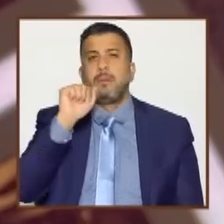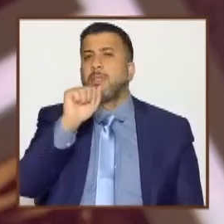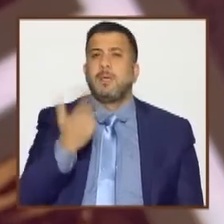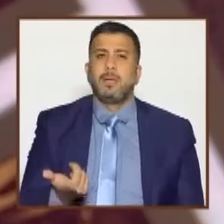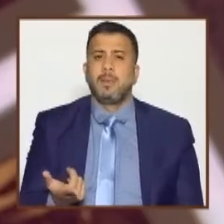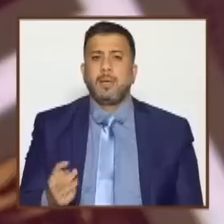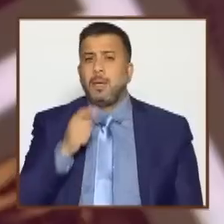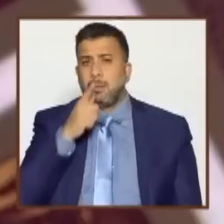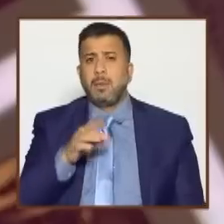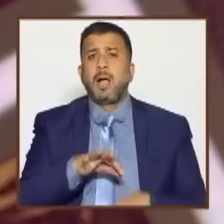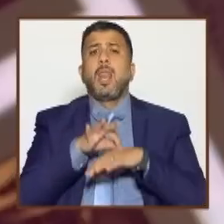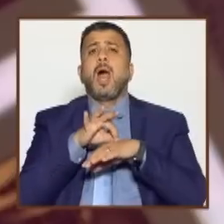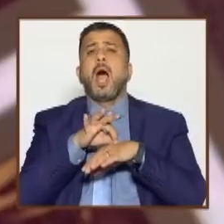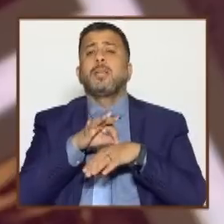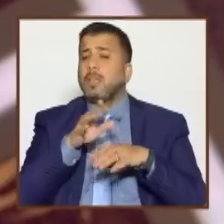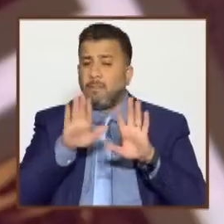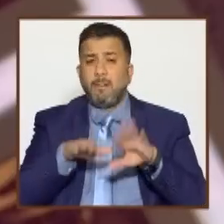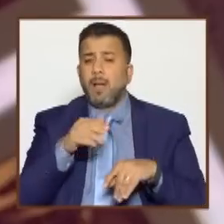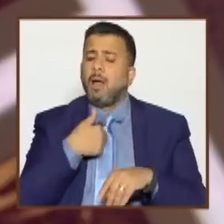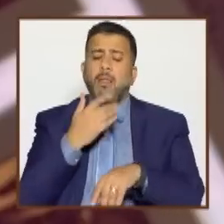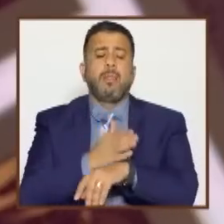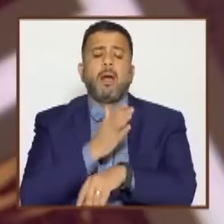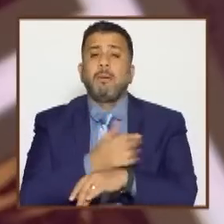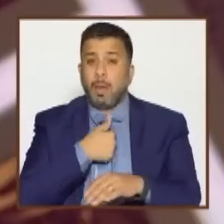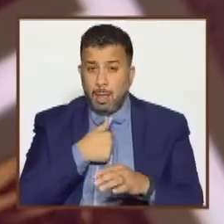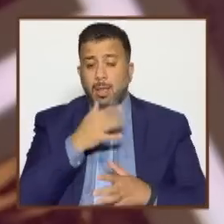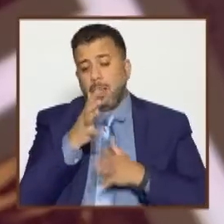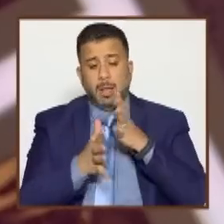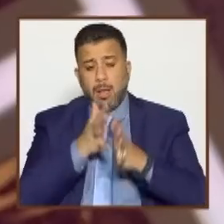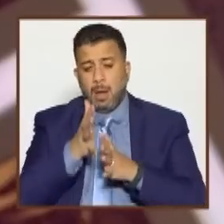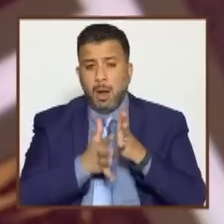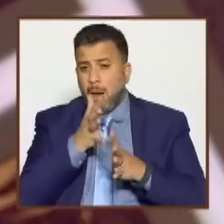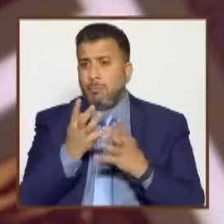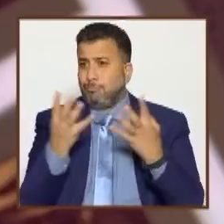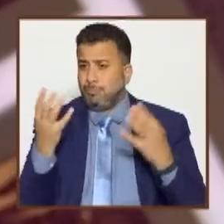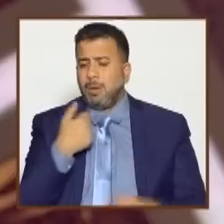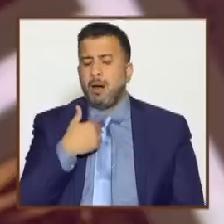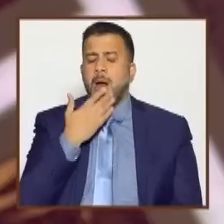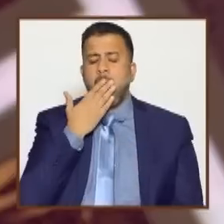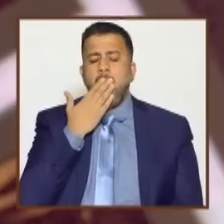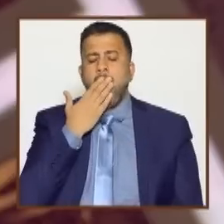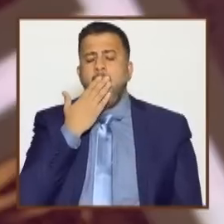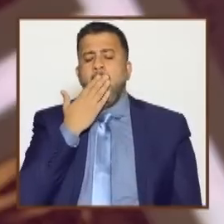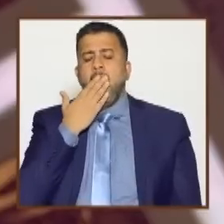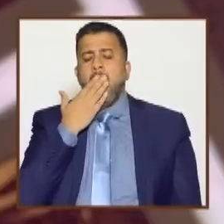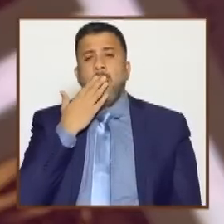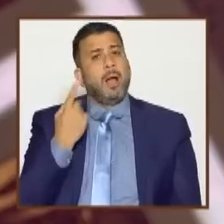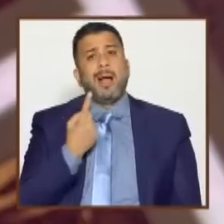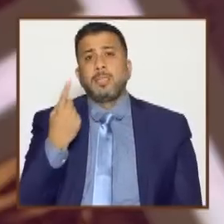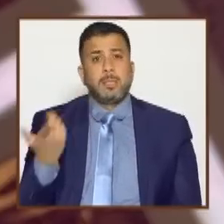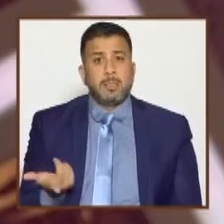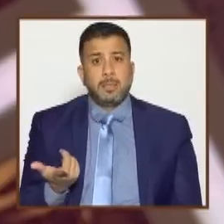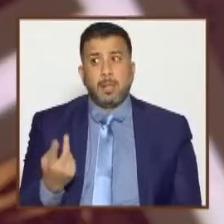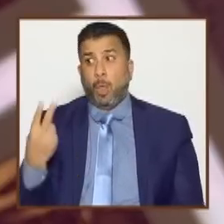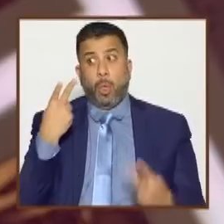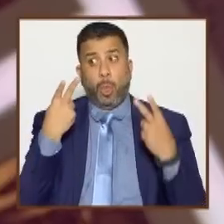يجلسون بين الناس وينامون من التعب ينامون، وفي ناس يتثاؤبون وينعسون، هل نقول خلاص هذول يعني؟